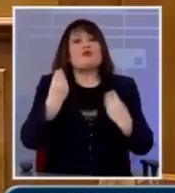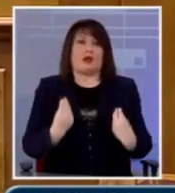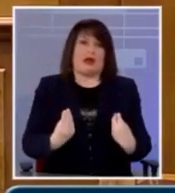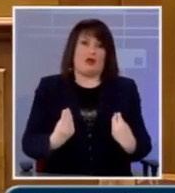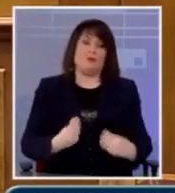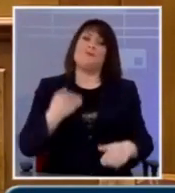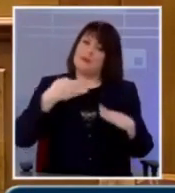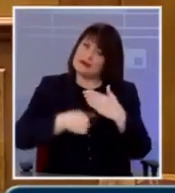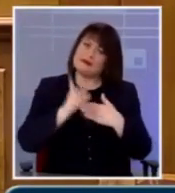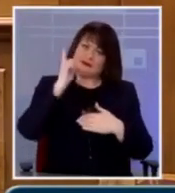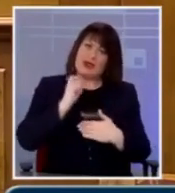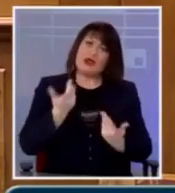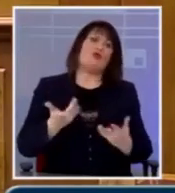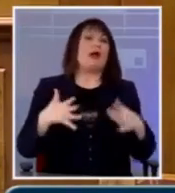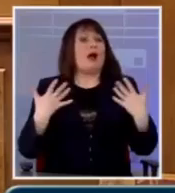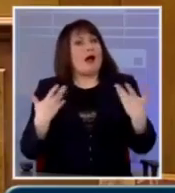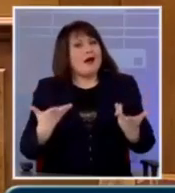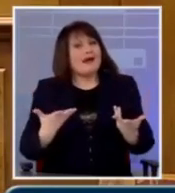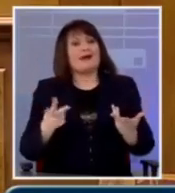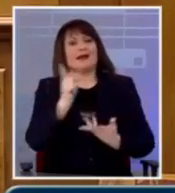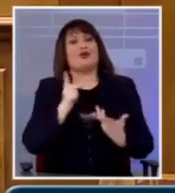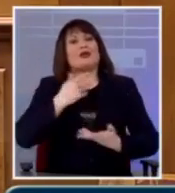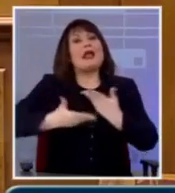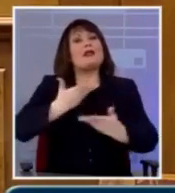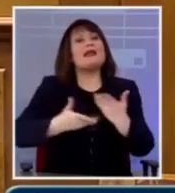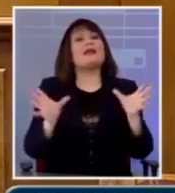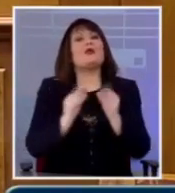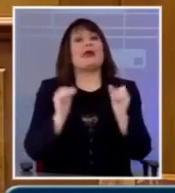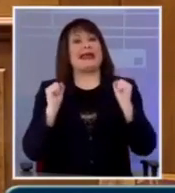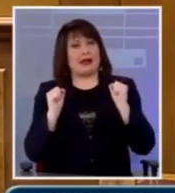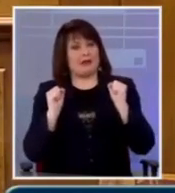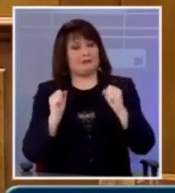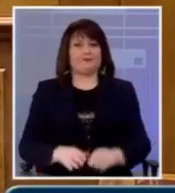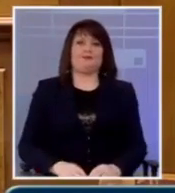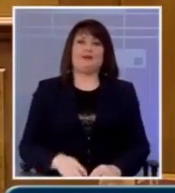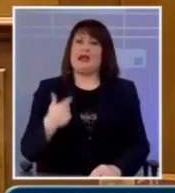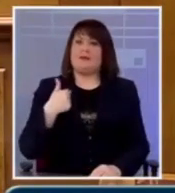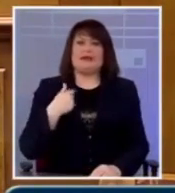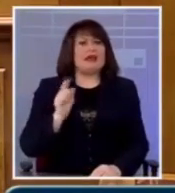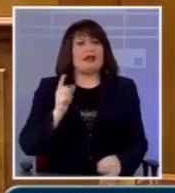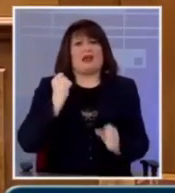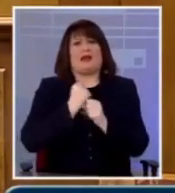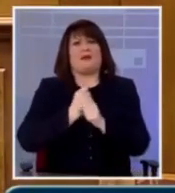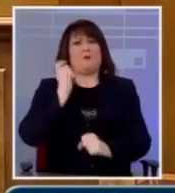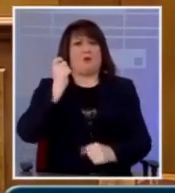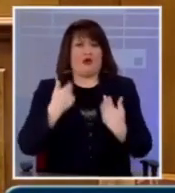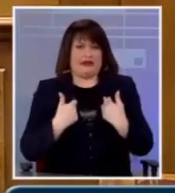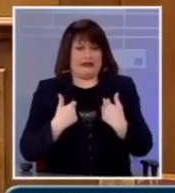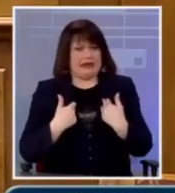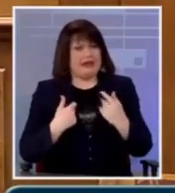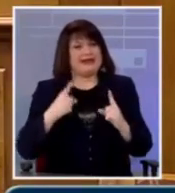Έχουμε βιώσει τη χαρά της κοινωνικής αλληλεγγύης στον χώρο της υγείας. Δεν είμαστε επαγγελματίες πολιτικοί